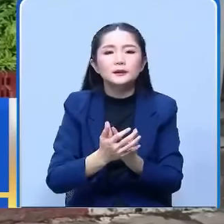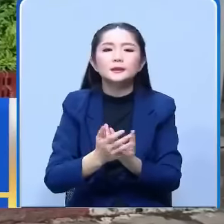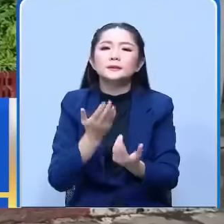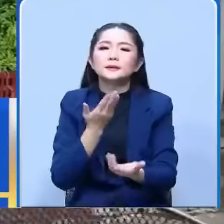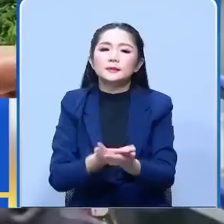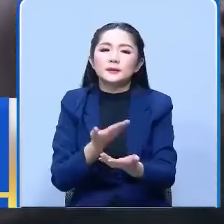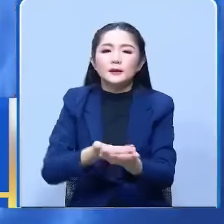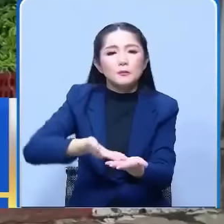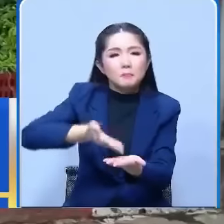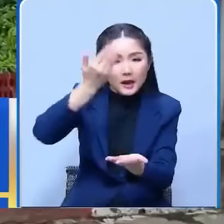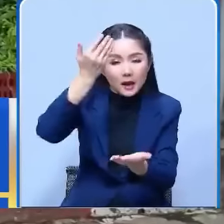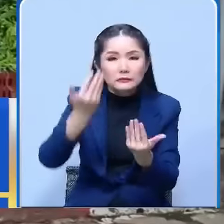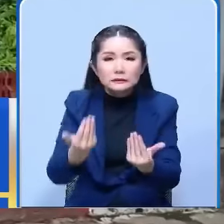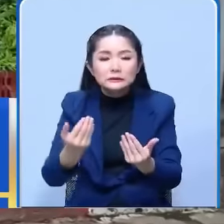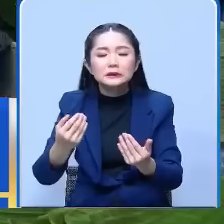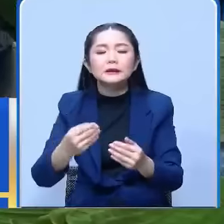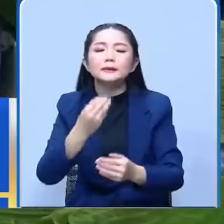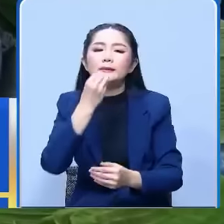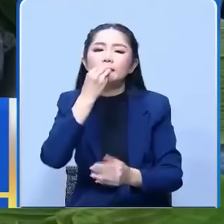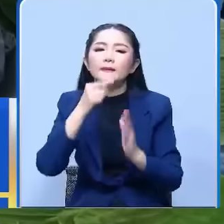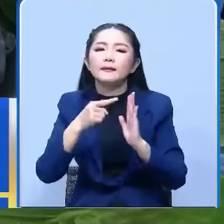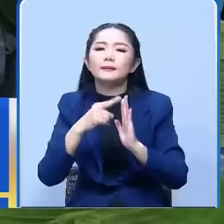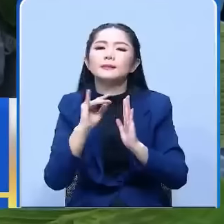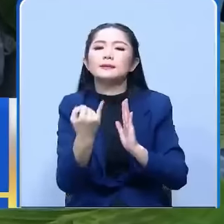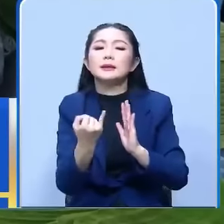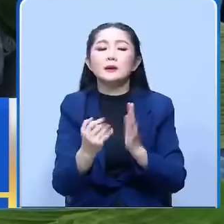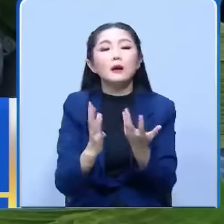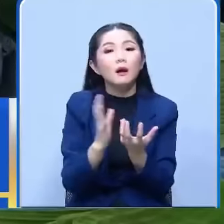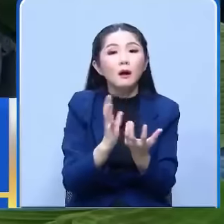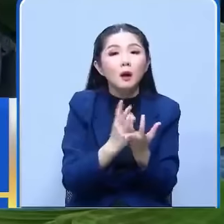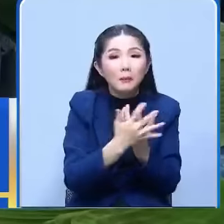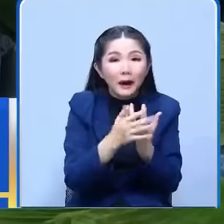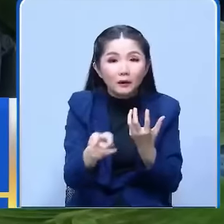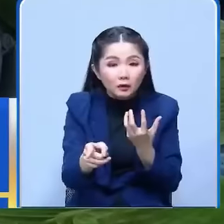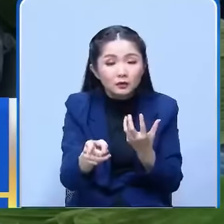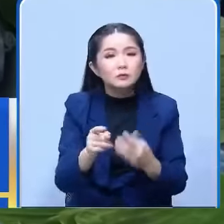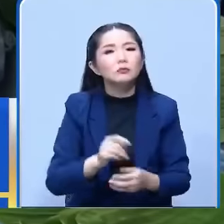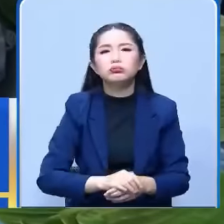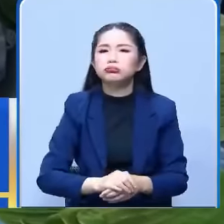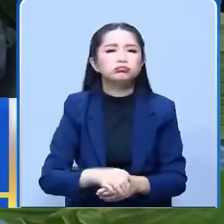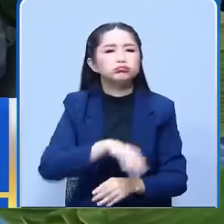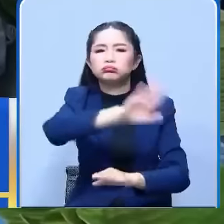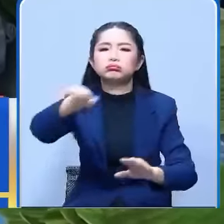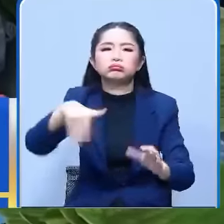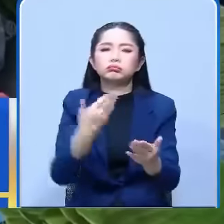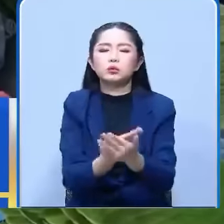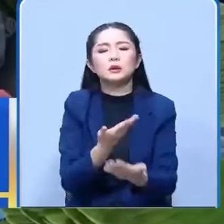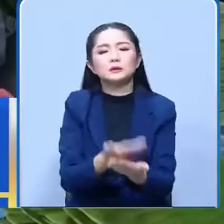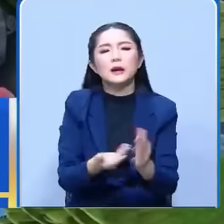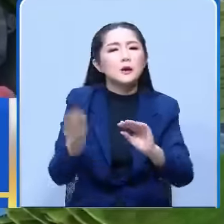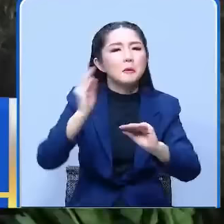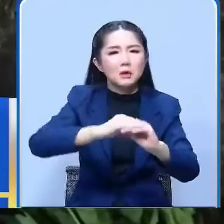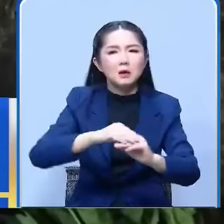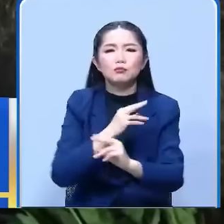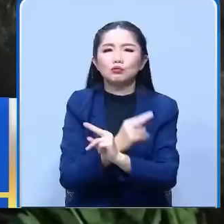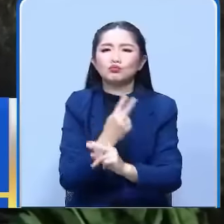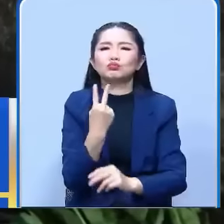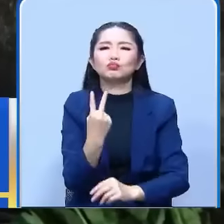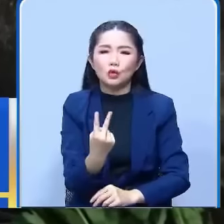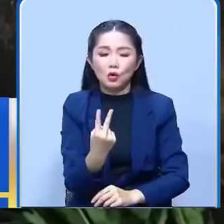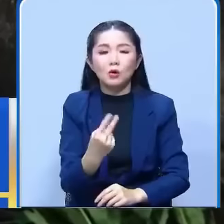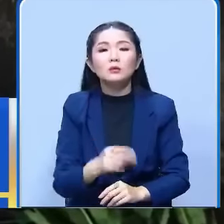อนรับเทศกาลกินเจกันเลยอย่างผักสดตลาดเมืองใหม่ผักสดเกือบทุกชนิดขึ้นราคามากกว่าเท่าตัวค่ะ ค่ะ อย่างเช่น